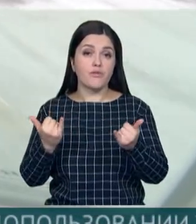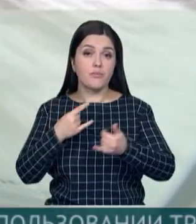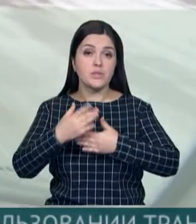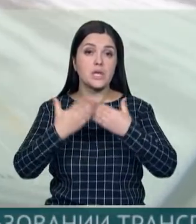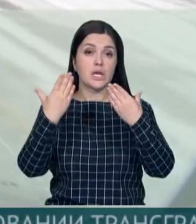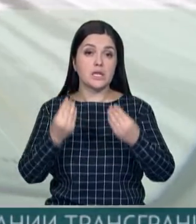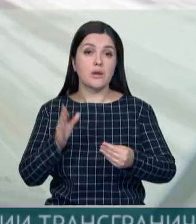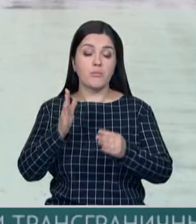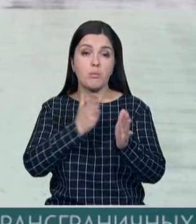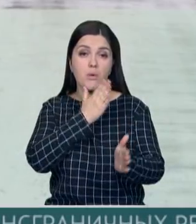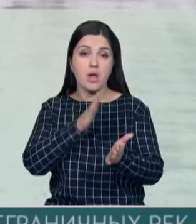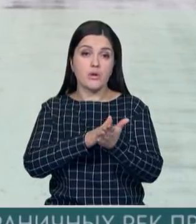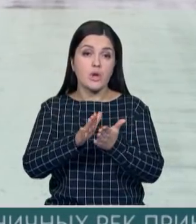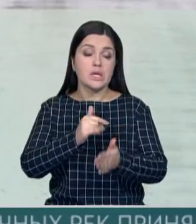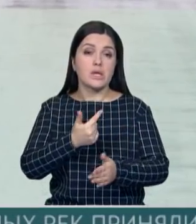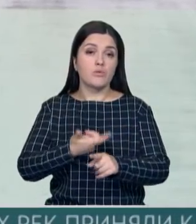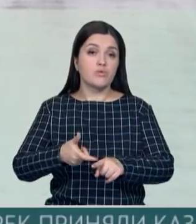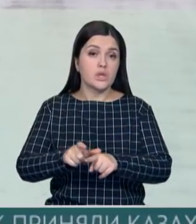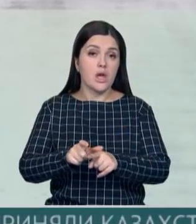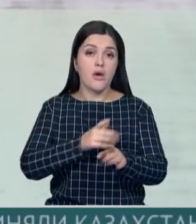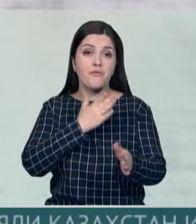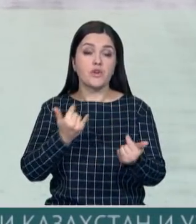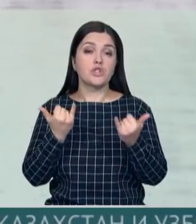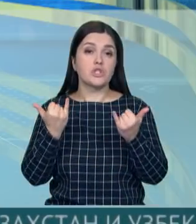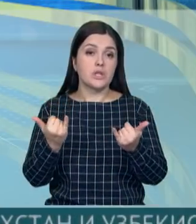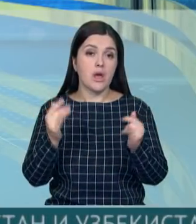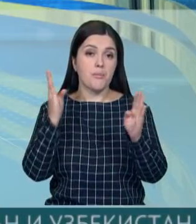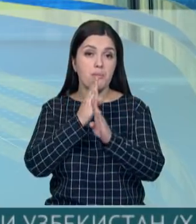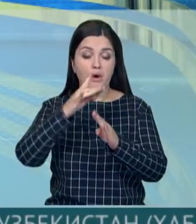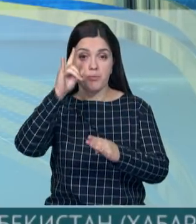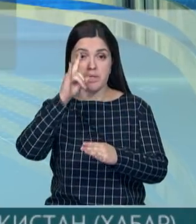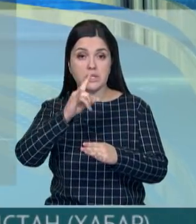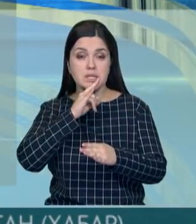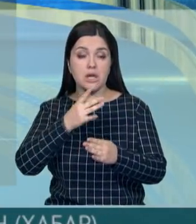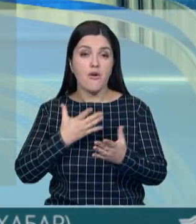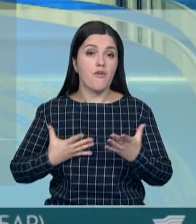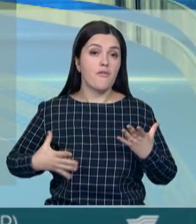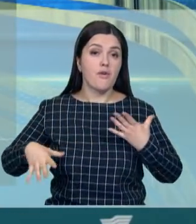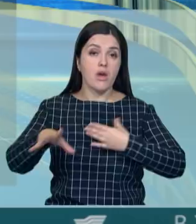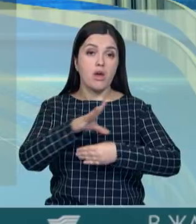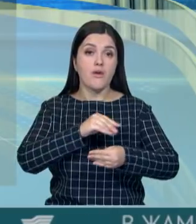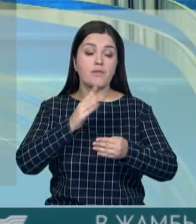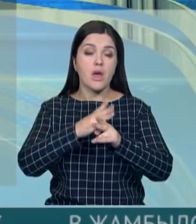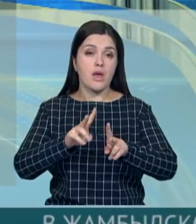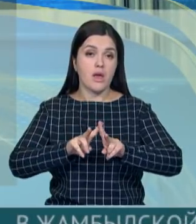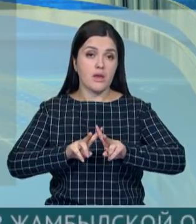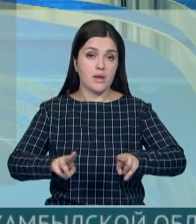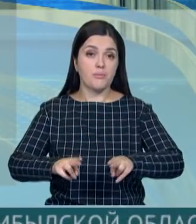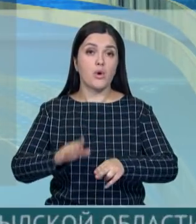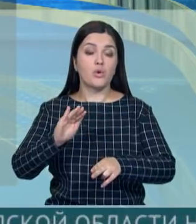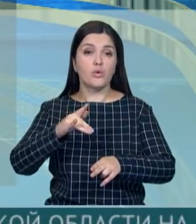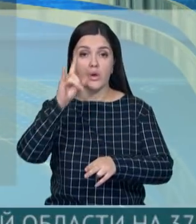ближайшие дни прогнозируется метель, гололед, усиление ветра. Сейчас фактическая погода в Казахстане такова. Во всех регионах,